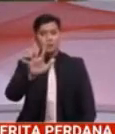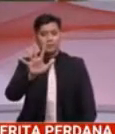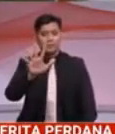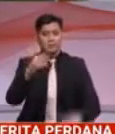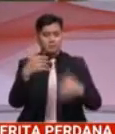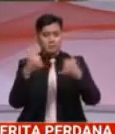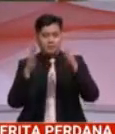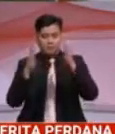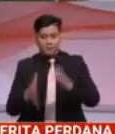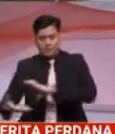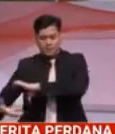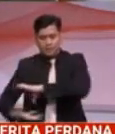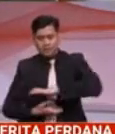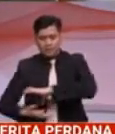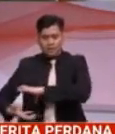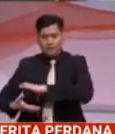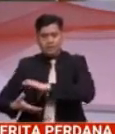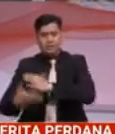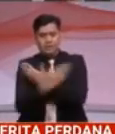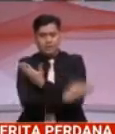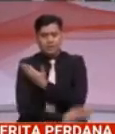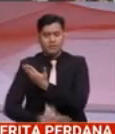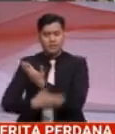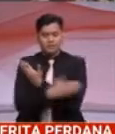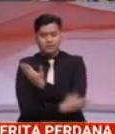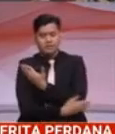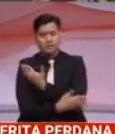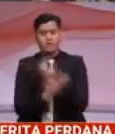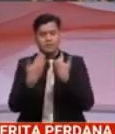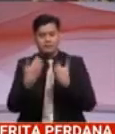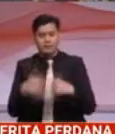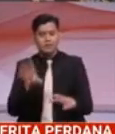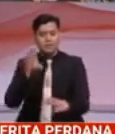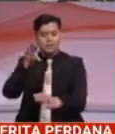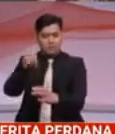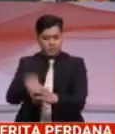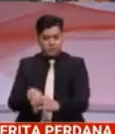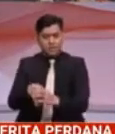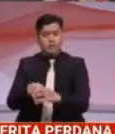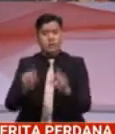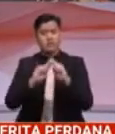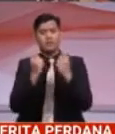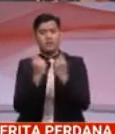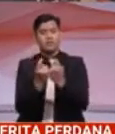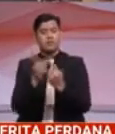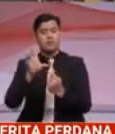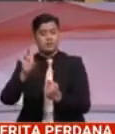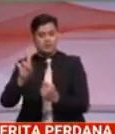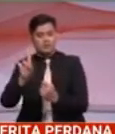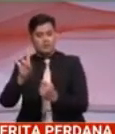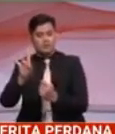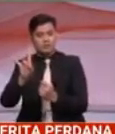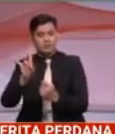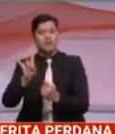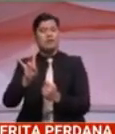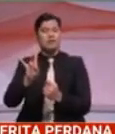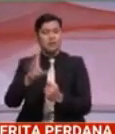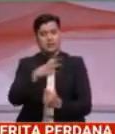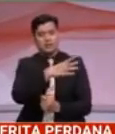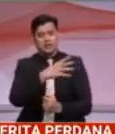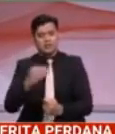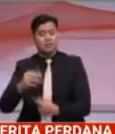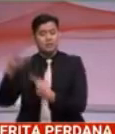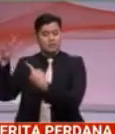negara yang pernah membarisi pasukan rugby S negara dalam kejohanan utama seperti Asia rug sukan